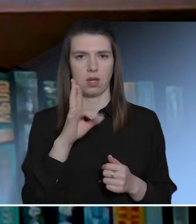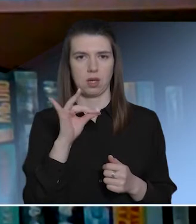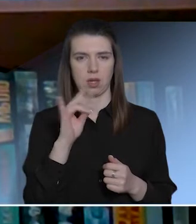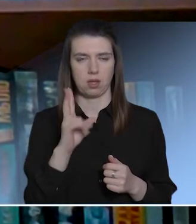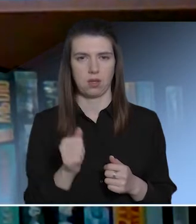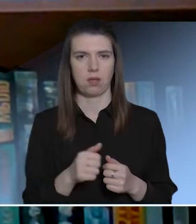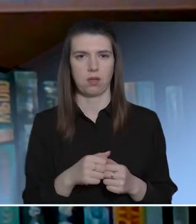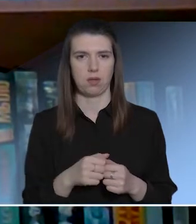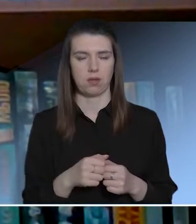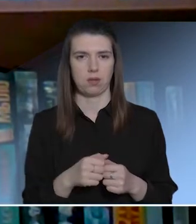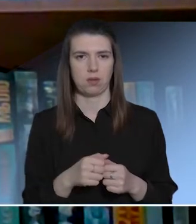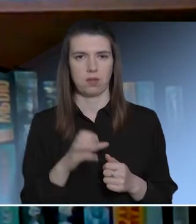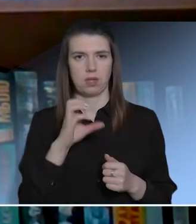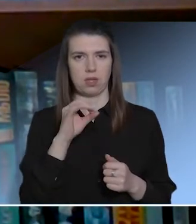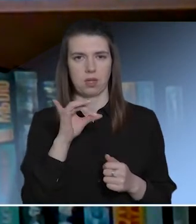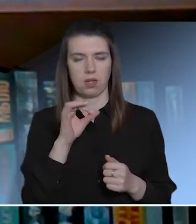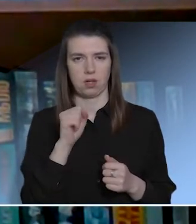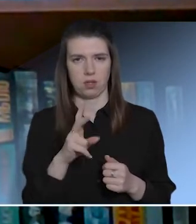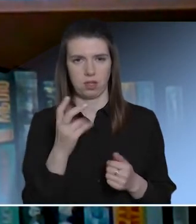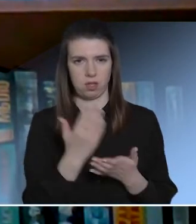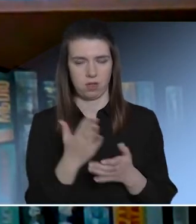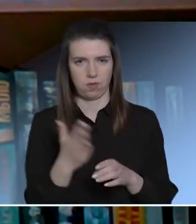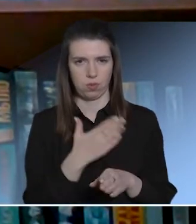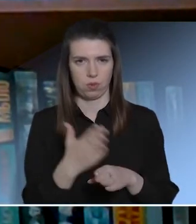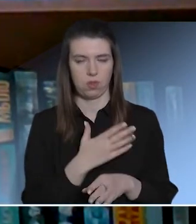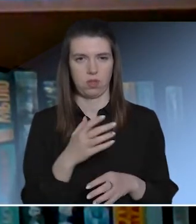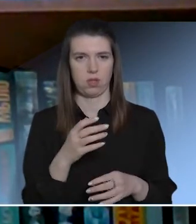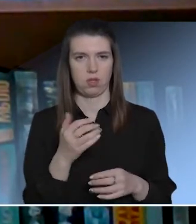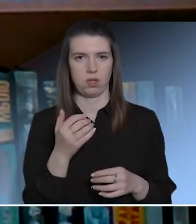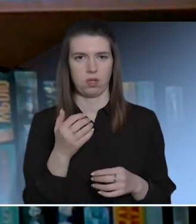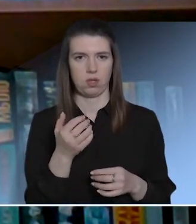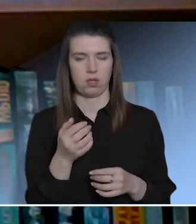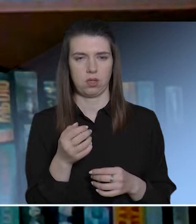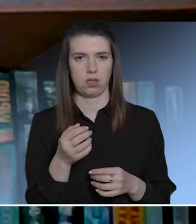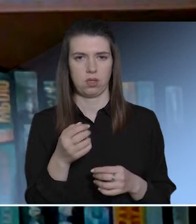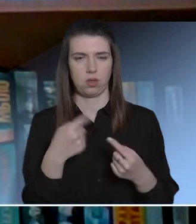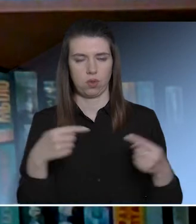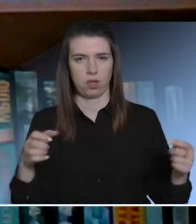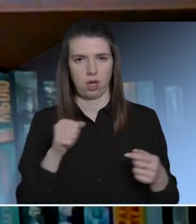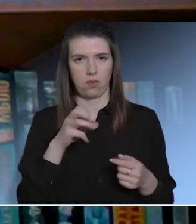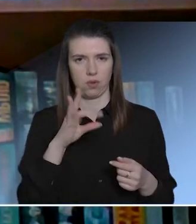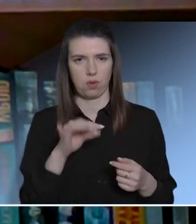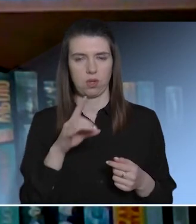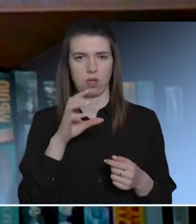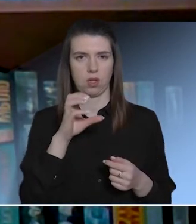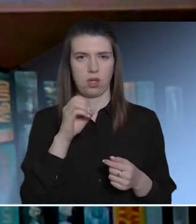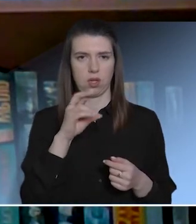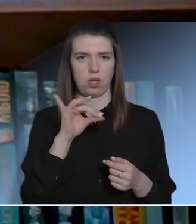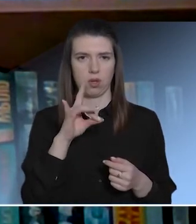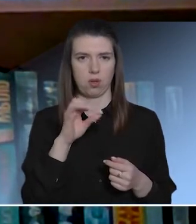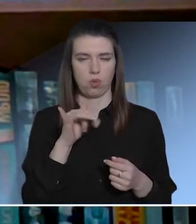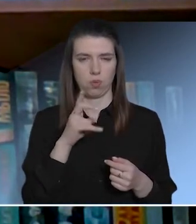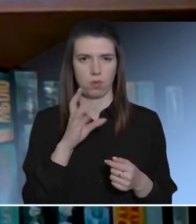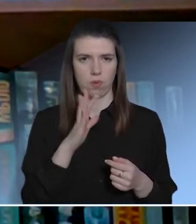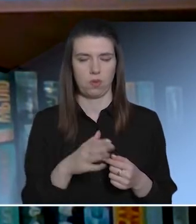Яхина Гузели. Тем более недавно вышел сериал, и после этого был большой интерес. И другие авторы, и Дина Рубина,